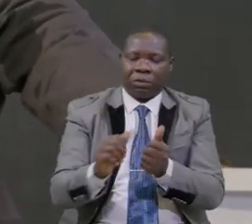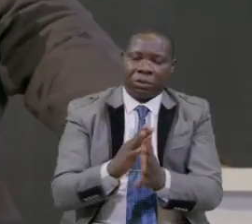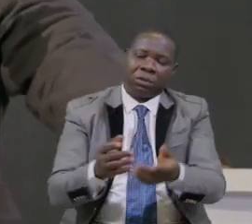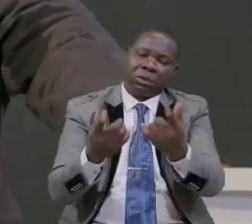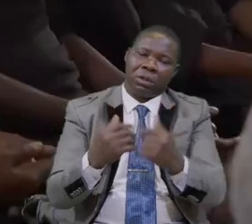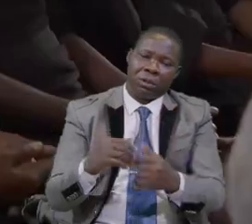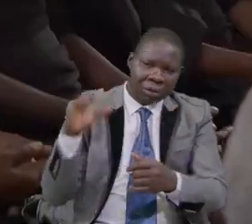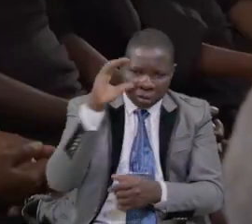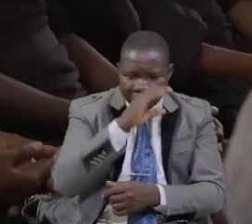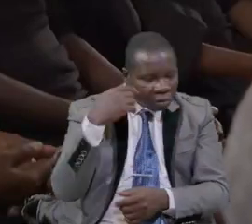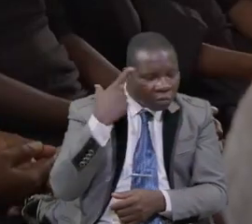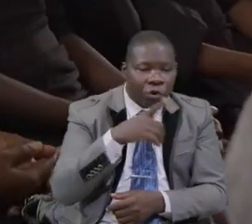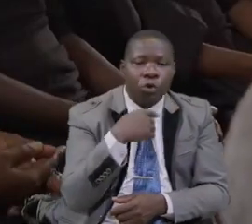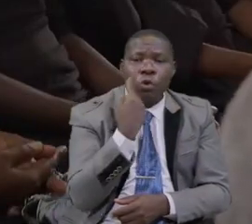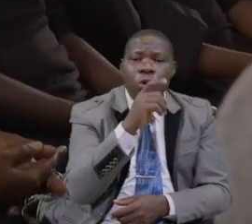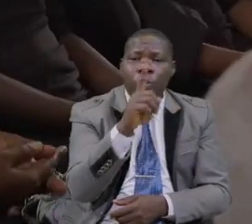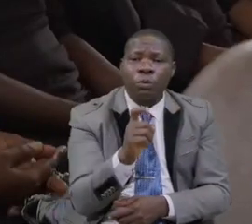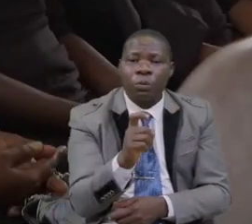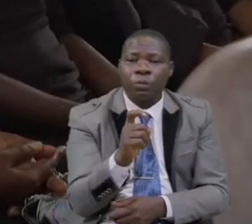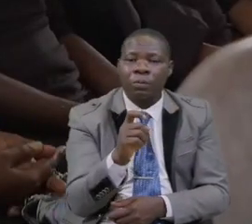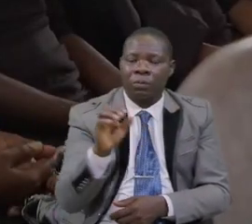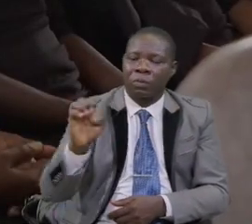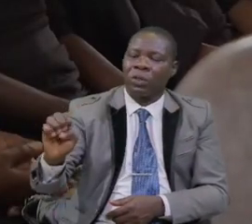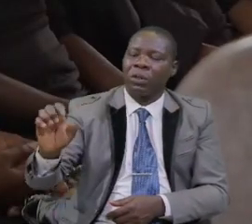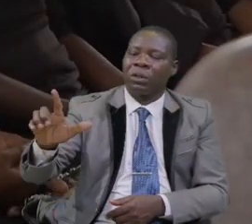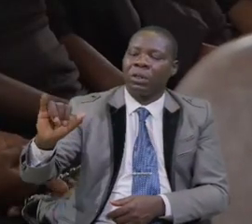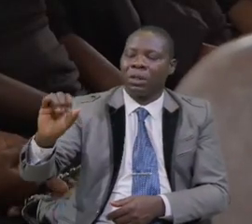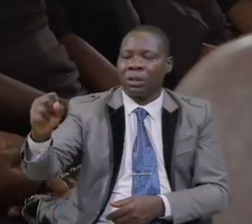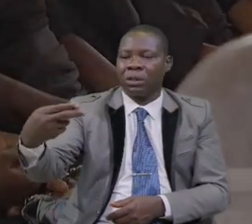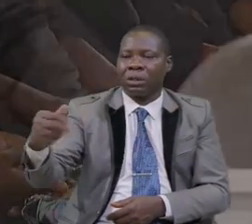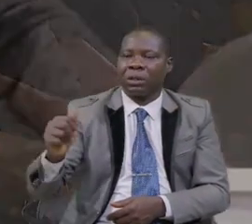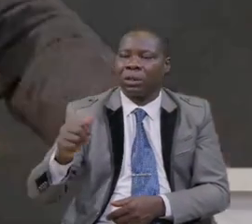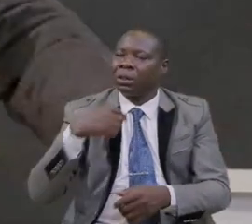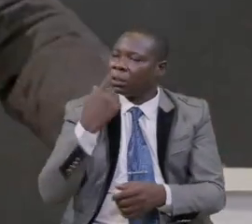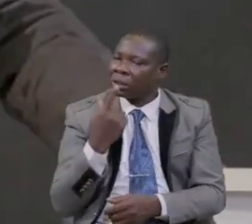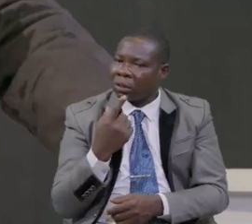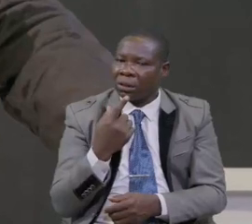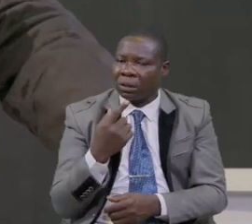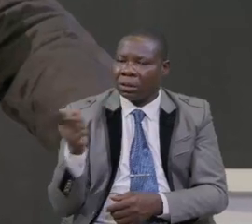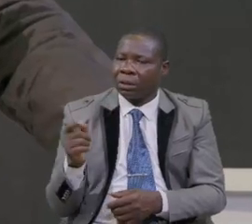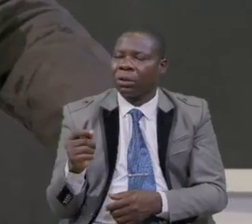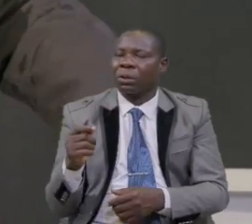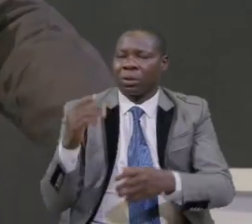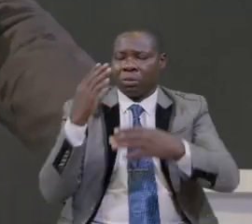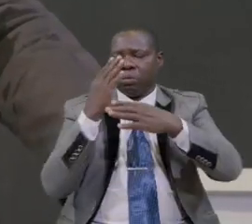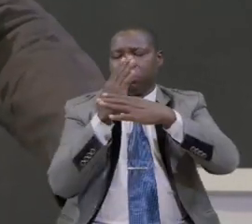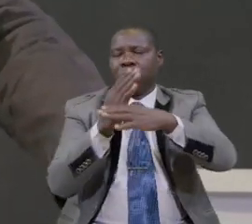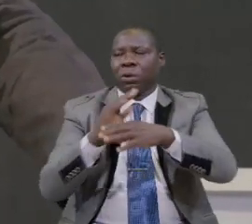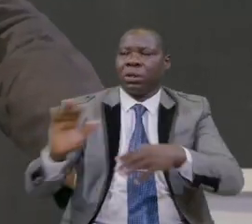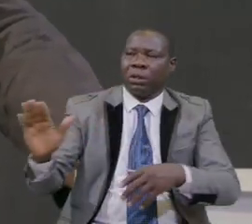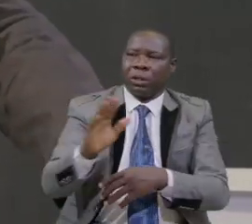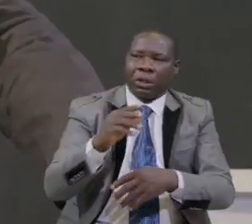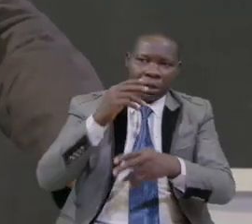Ils cherchaient qui? Élisée a dit, Seigneur, aveugle-les pour